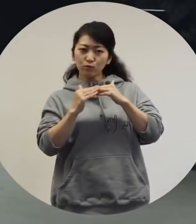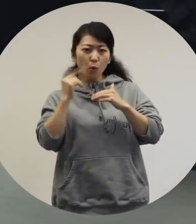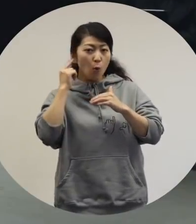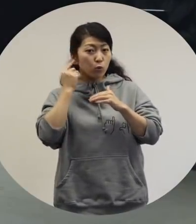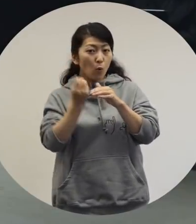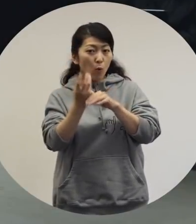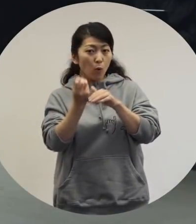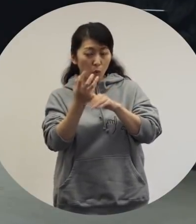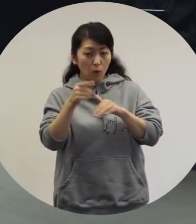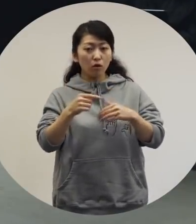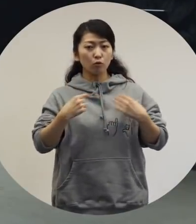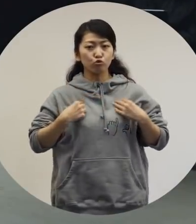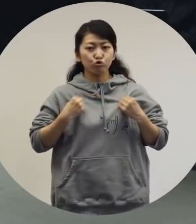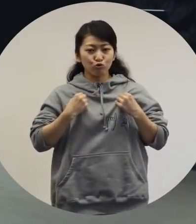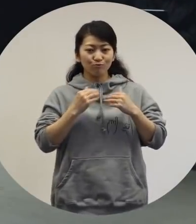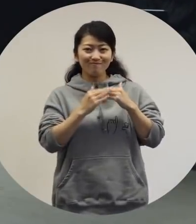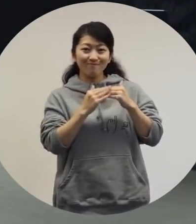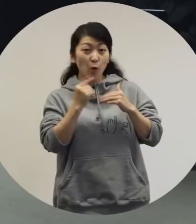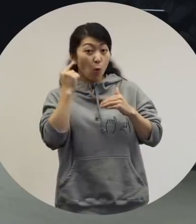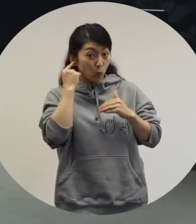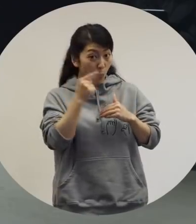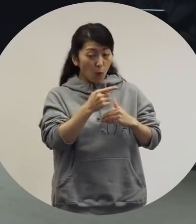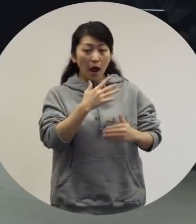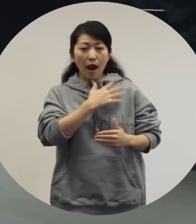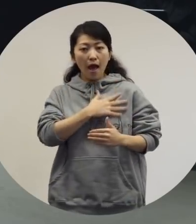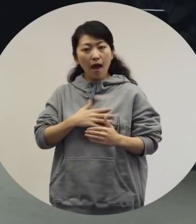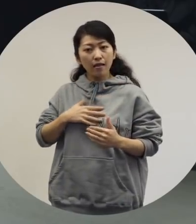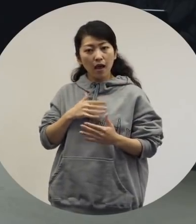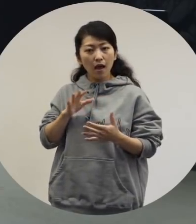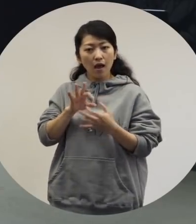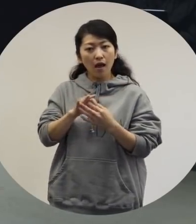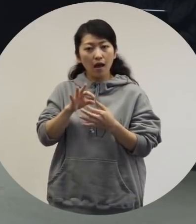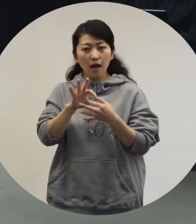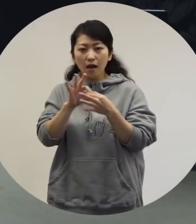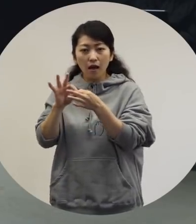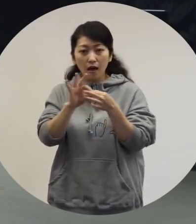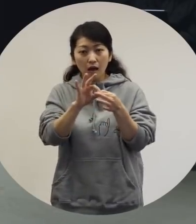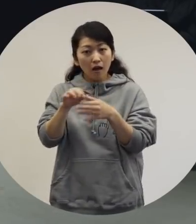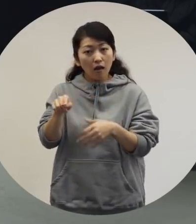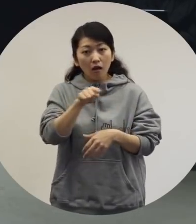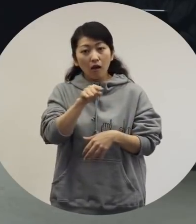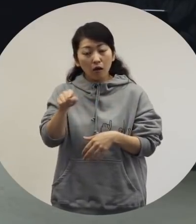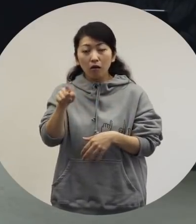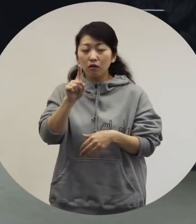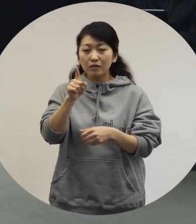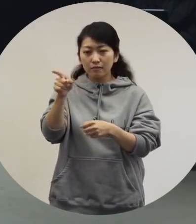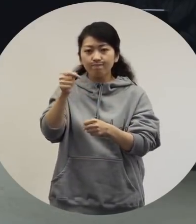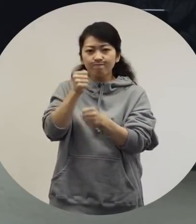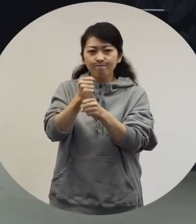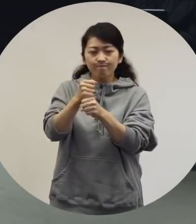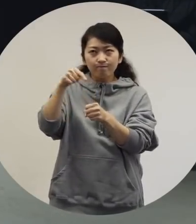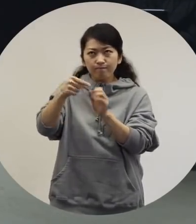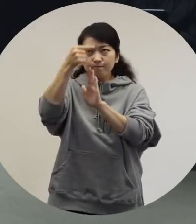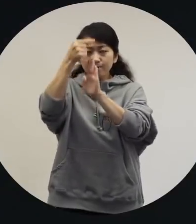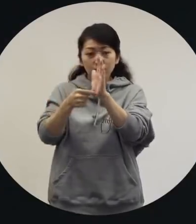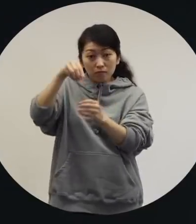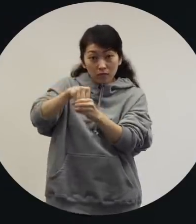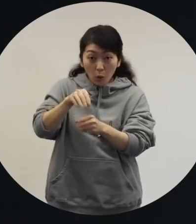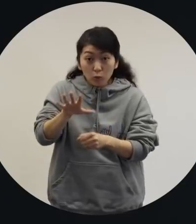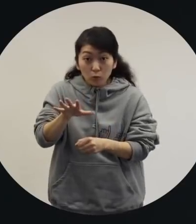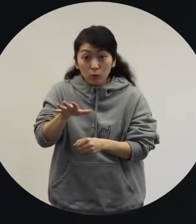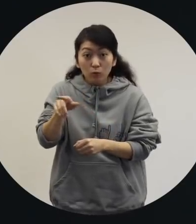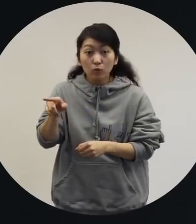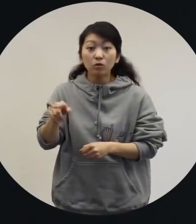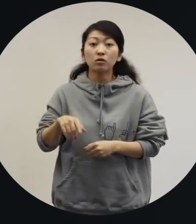か、そういった服の出す音と身体の関係性っていうのは、なんか作品に取り込んだりすることってあったりするんでしょ